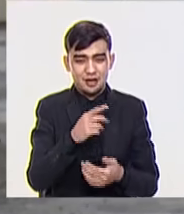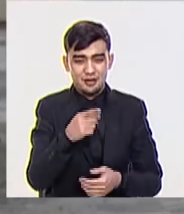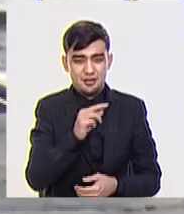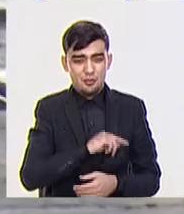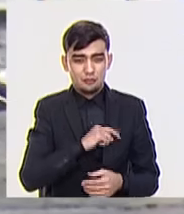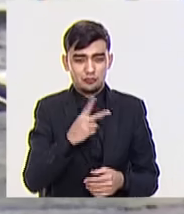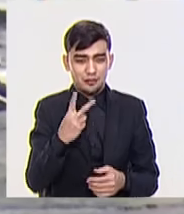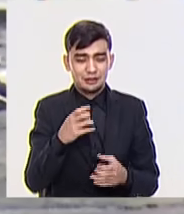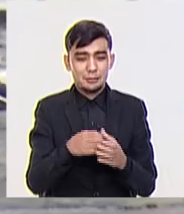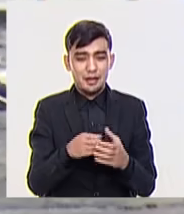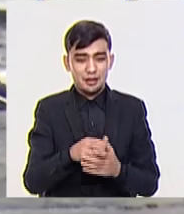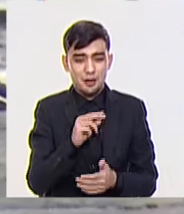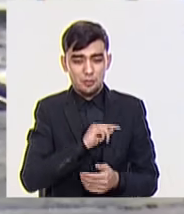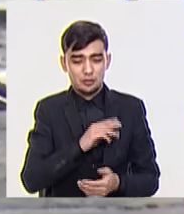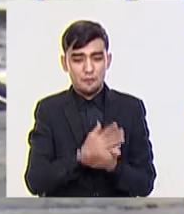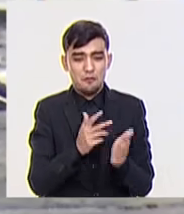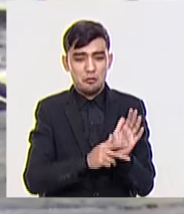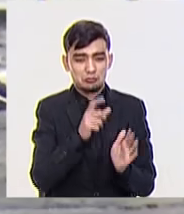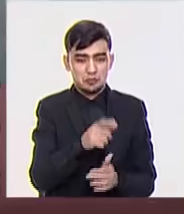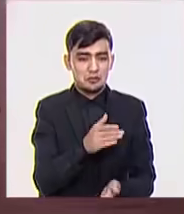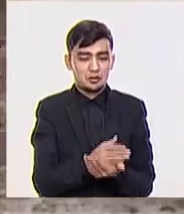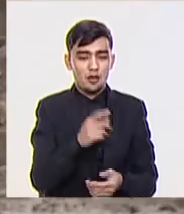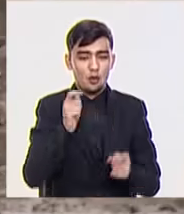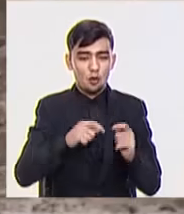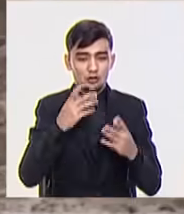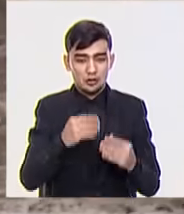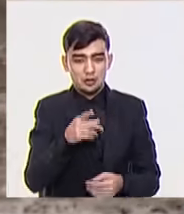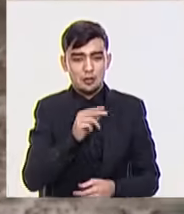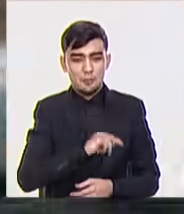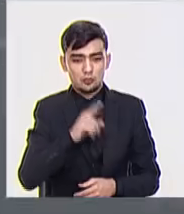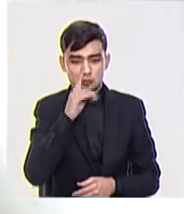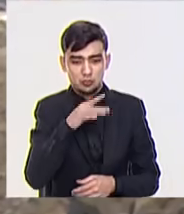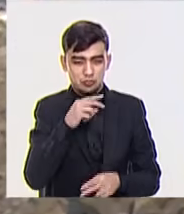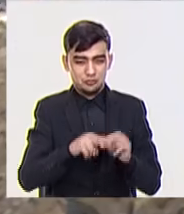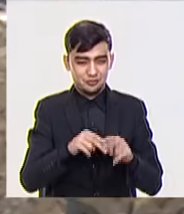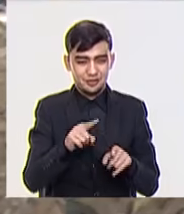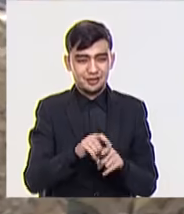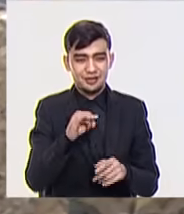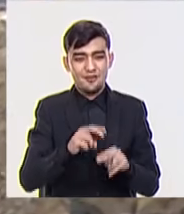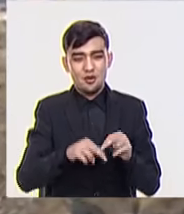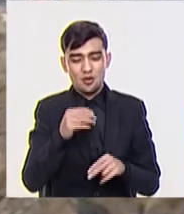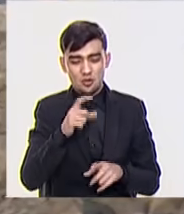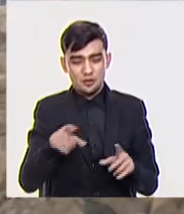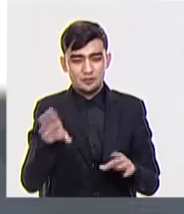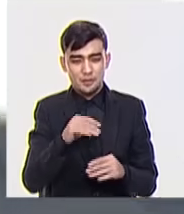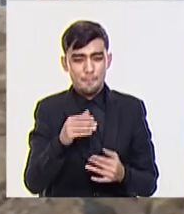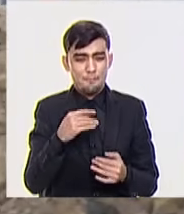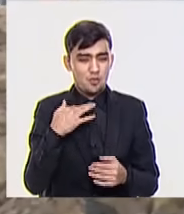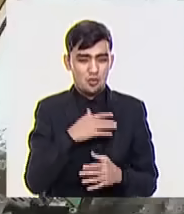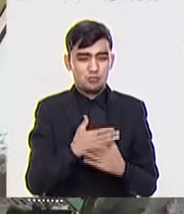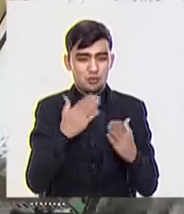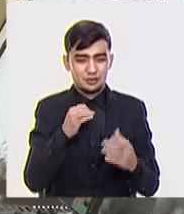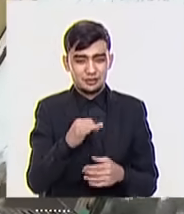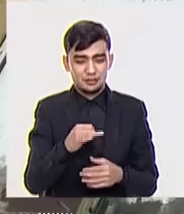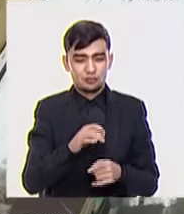десе де, қазір нысанда 80 адам ғана. Оның үстіне жауынды күні дәнекерлеу жұмысын жүргізбейміз дейді. Сондықтан құрылысшылардың көп бөлігі қазір негізгі